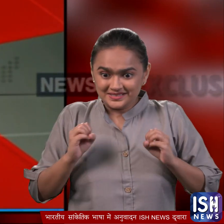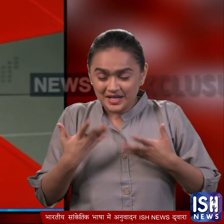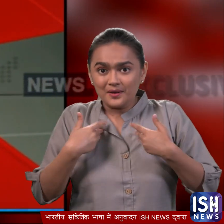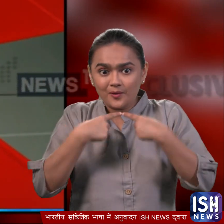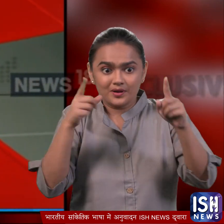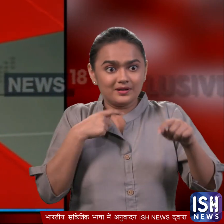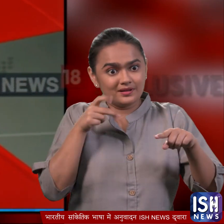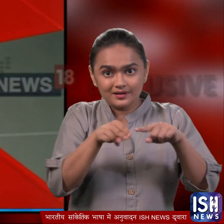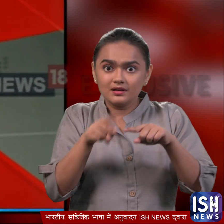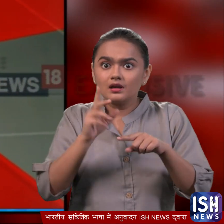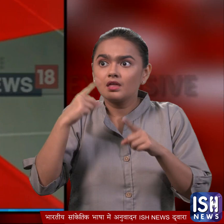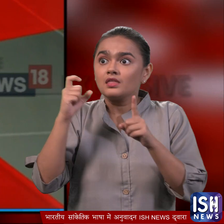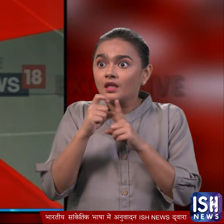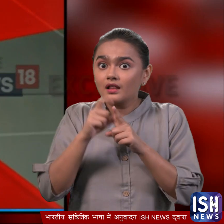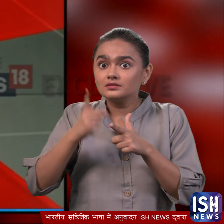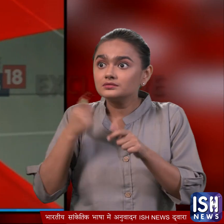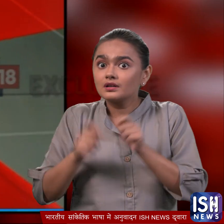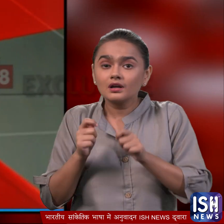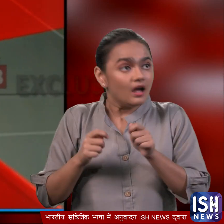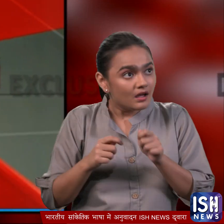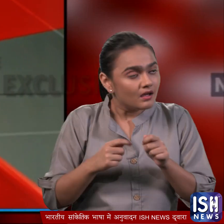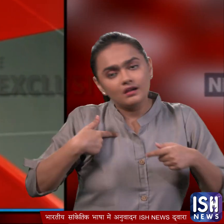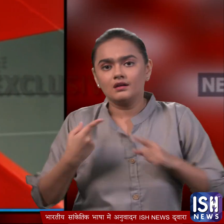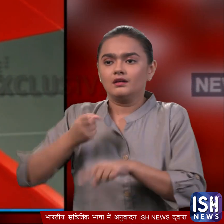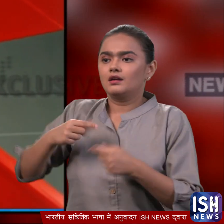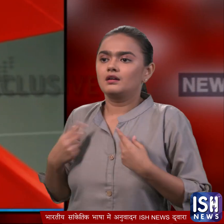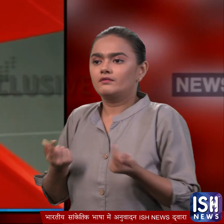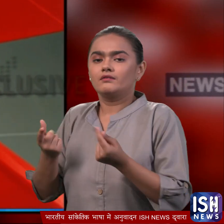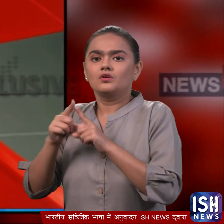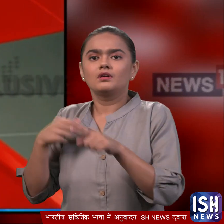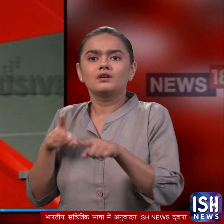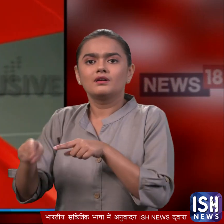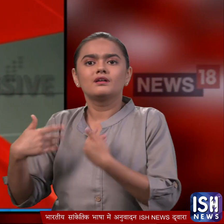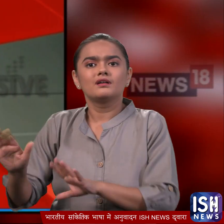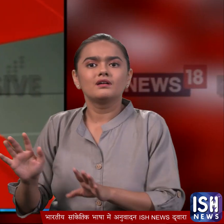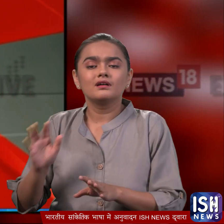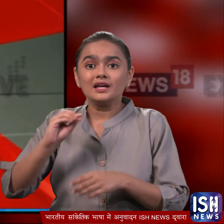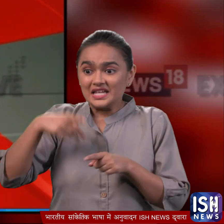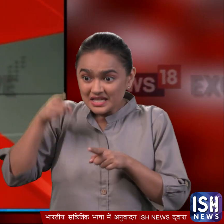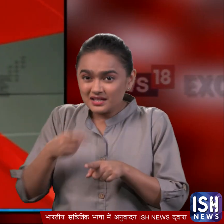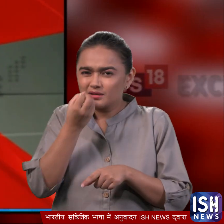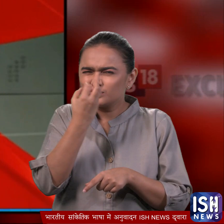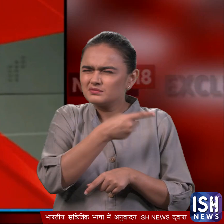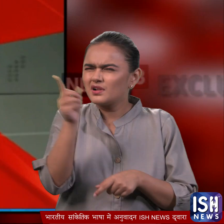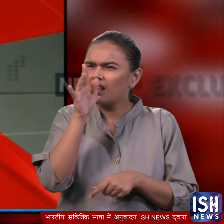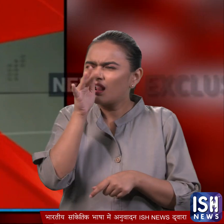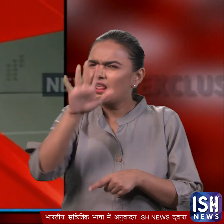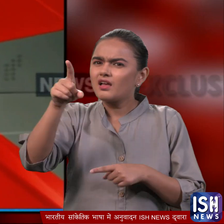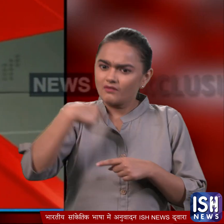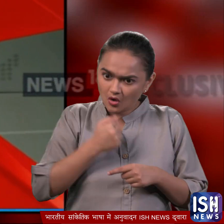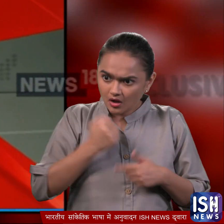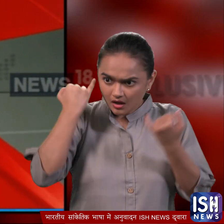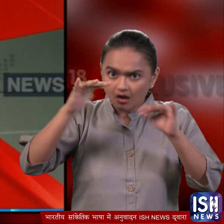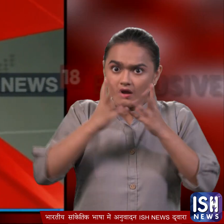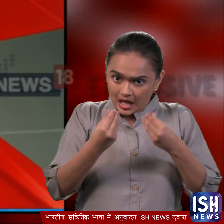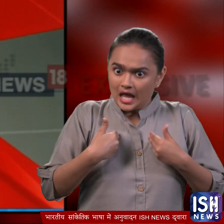ऑक्सीजन प्लांट का लोकार्पण करने का ऐलान किया तो दिल्ली और झारखंड की सरकारों ने एक दिन पहले ही उनका उद्घाटन कर दिया, जिसे बीजेपी